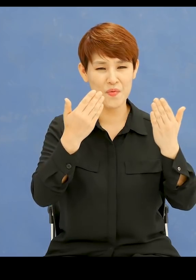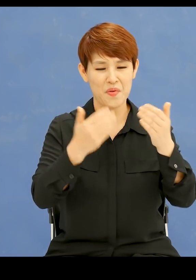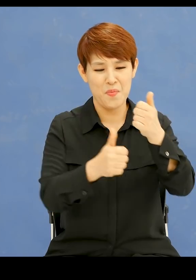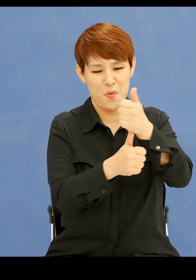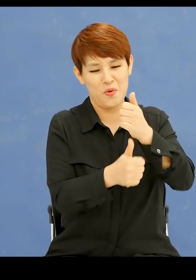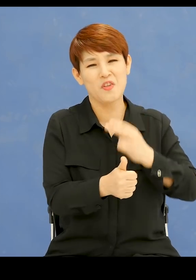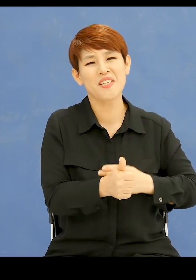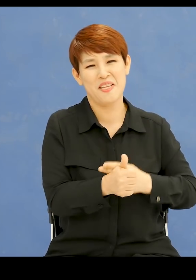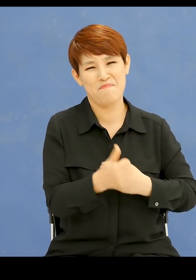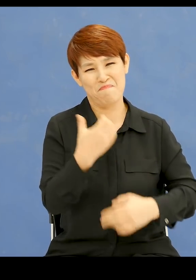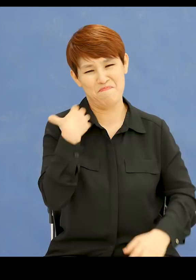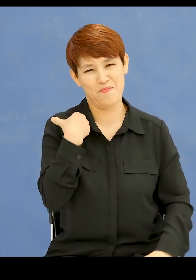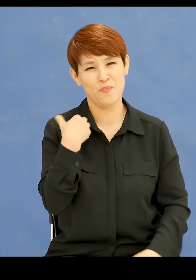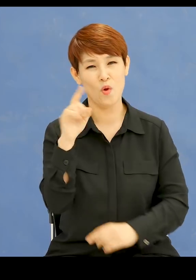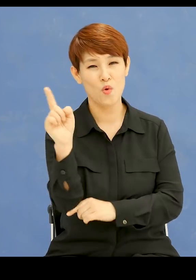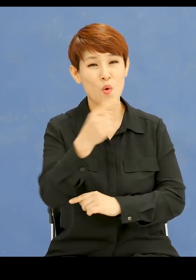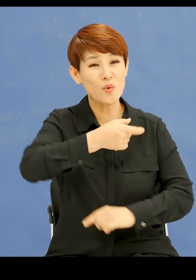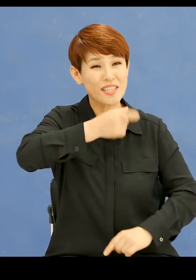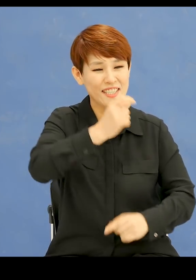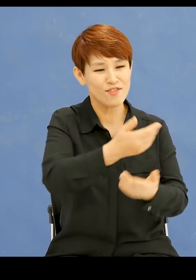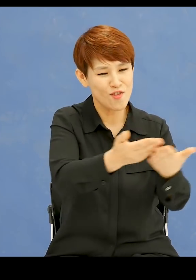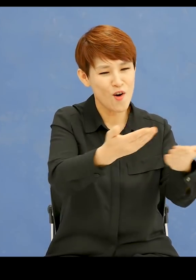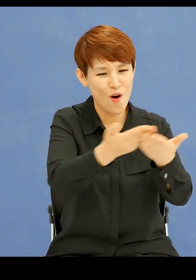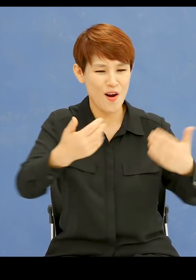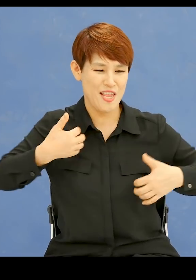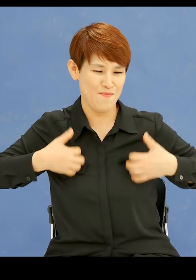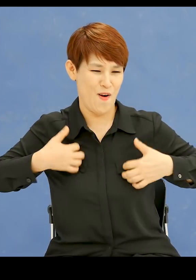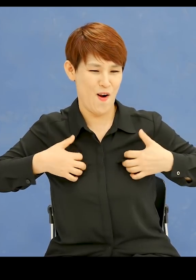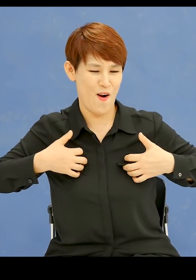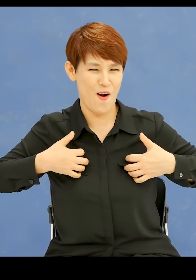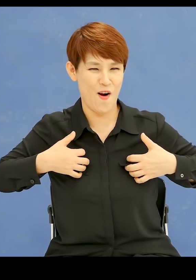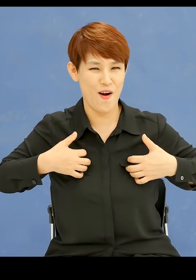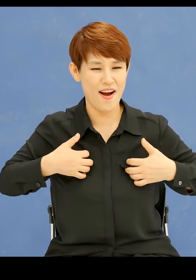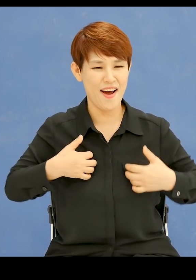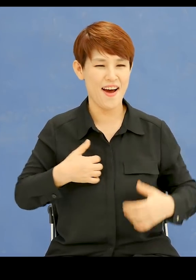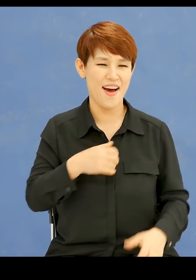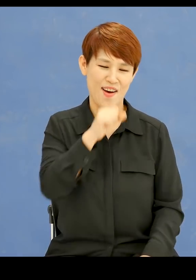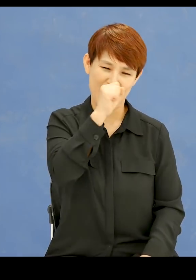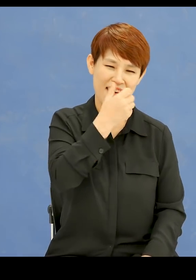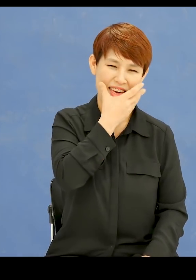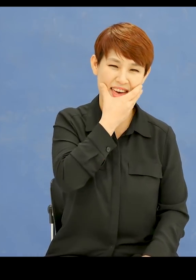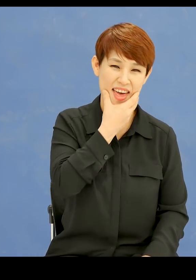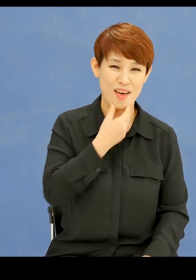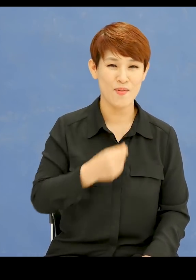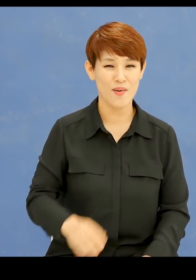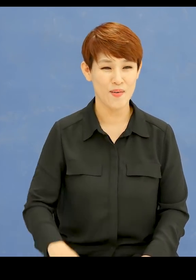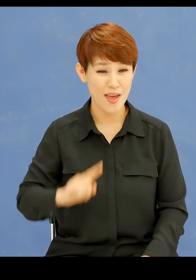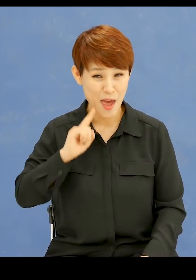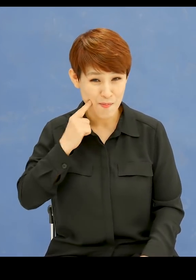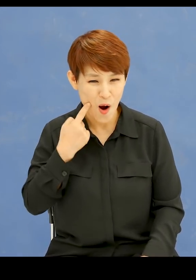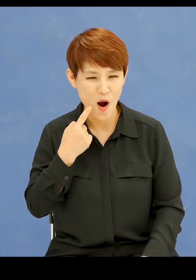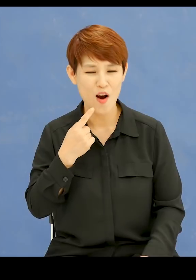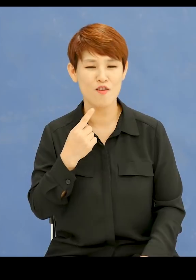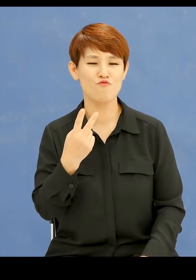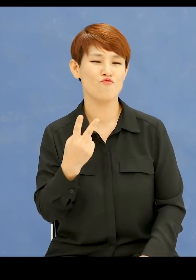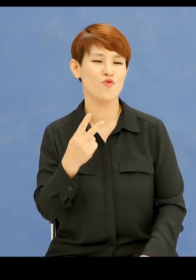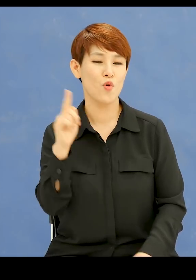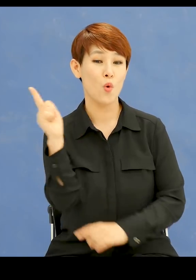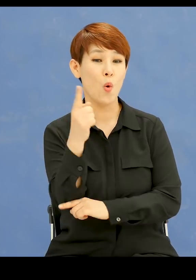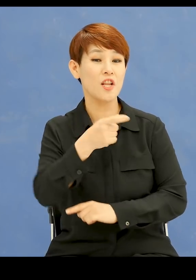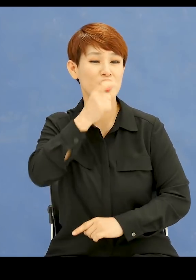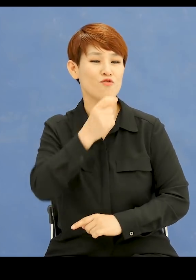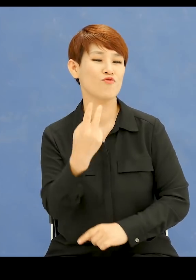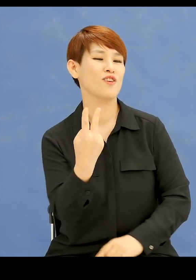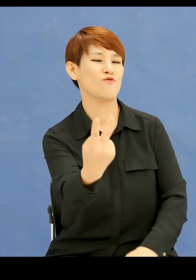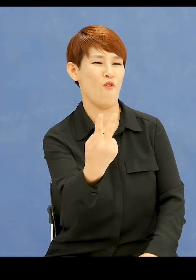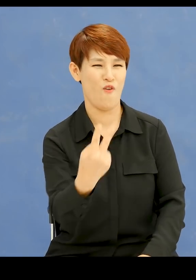같아요. 받을 때, 아이들 받을 때 기뻐하는 모습 표정, 보면 또 나도 너무 행복하고 네. 또 이쁜 친구 있으면 2개도 주고 네.